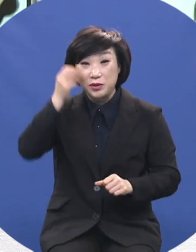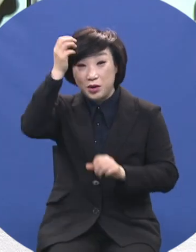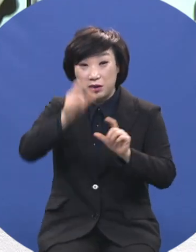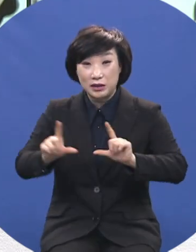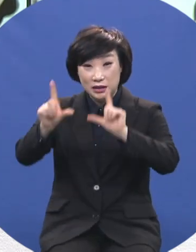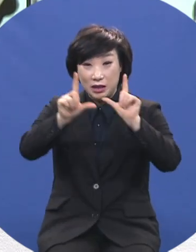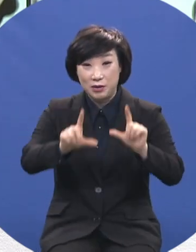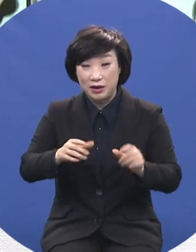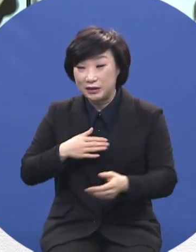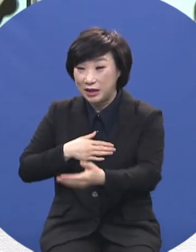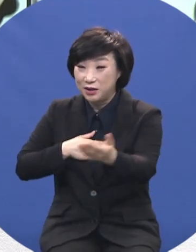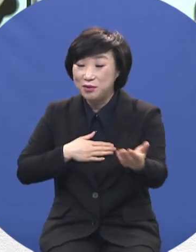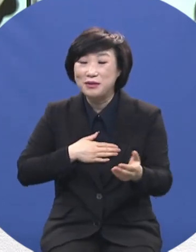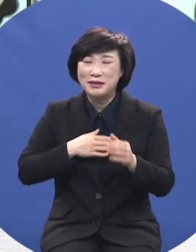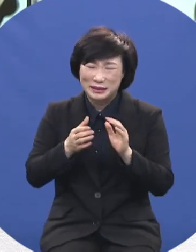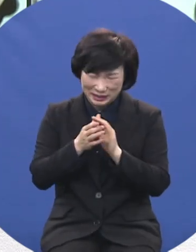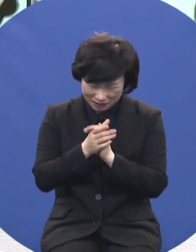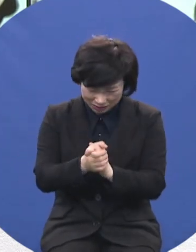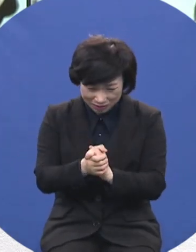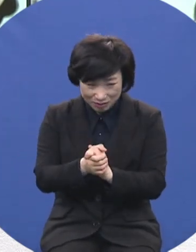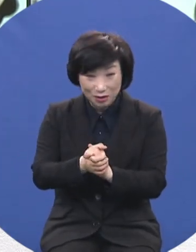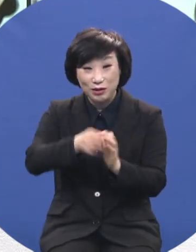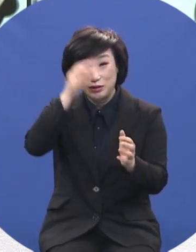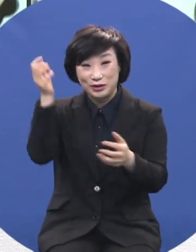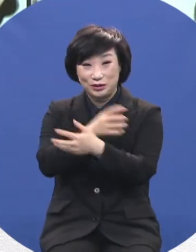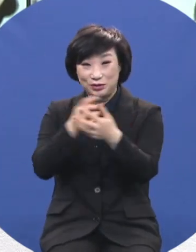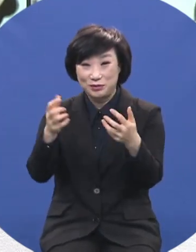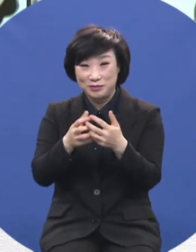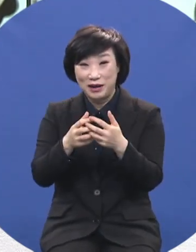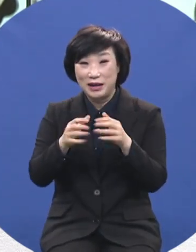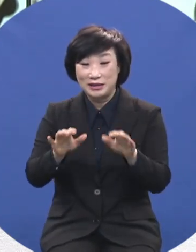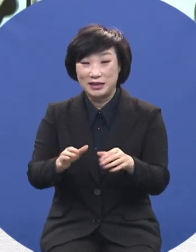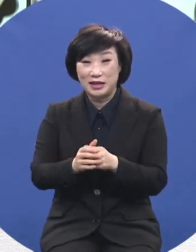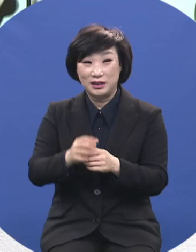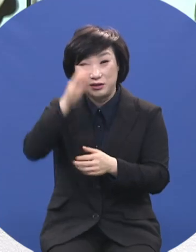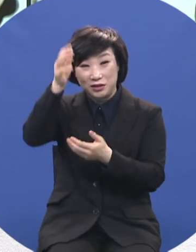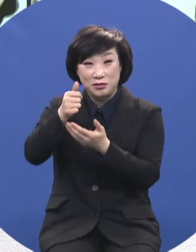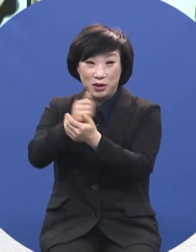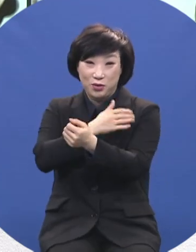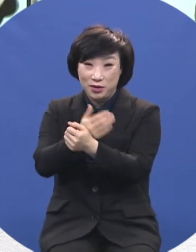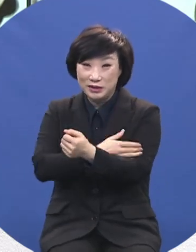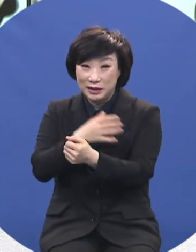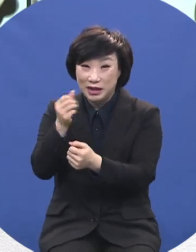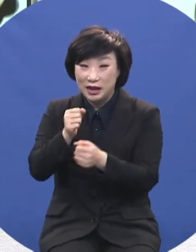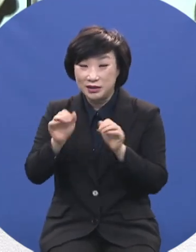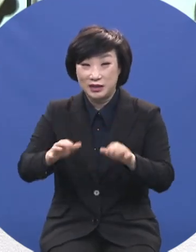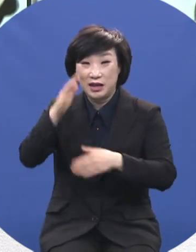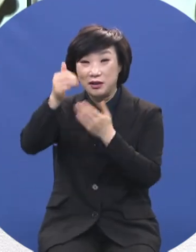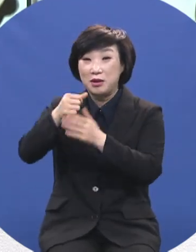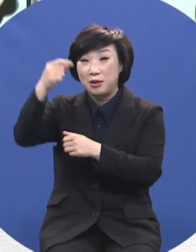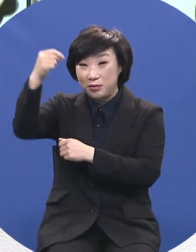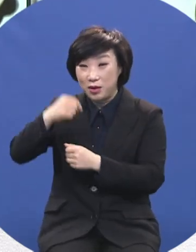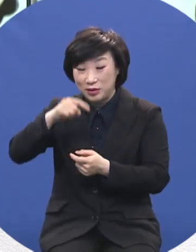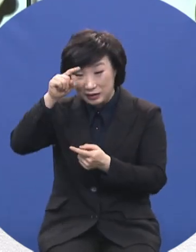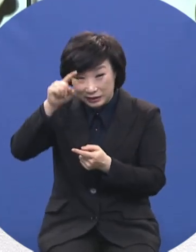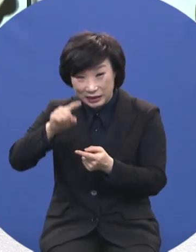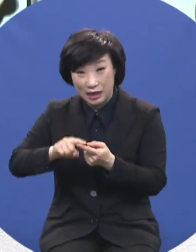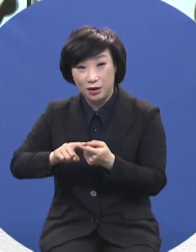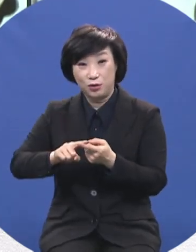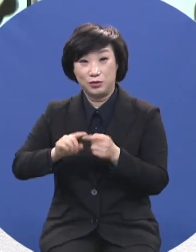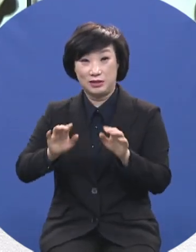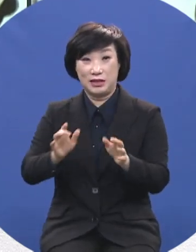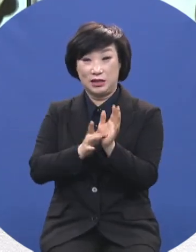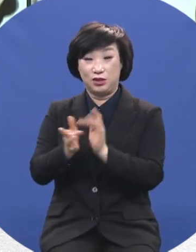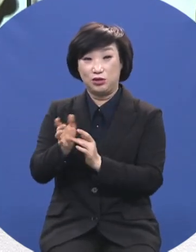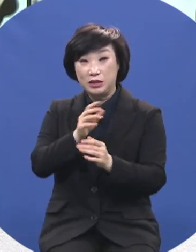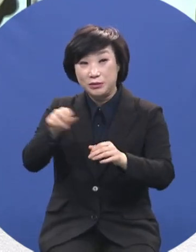생활을 기도로, 성령 충만으로, 성령의 권능으로, 하나님의 명령대로